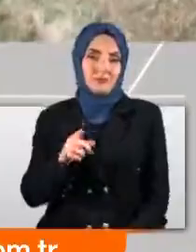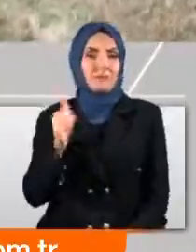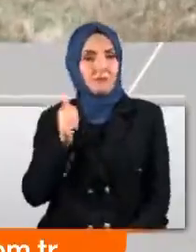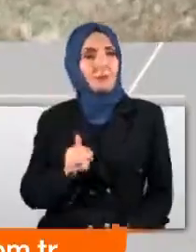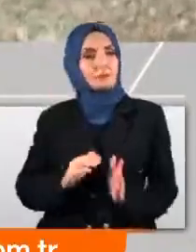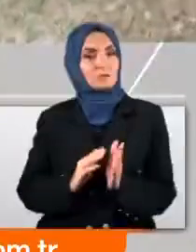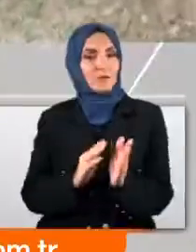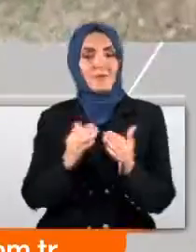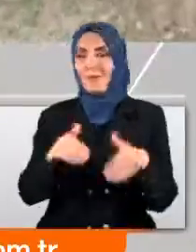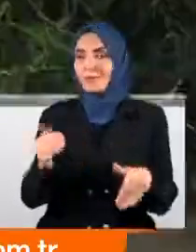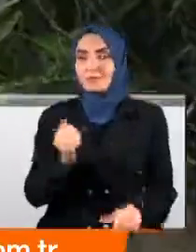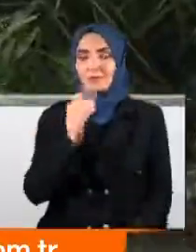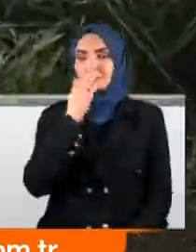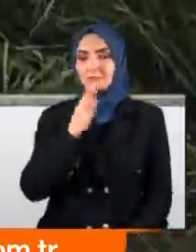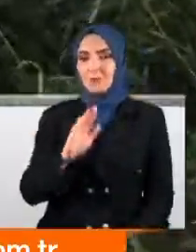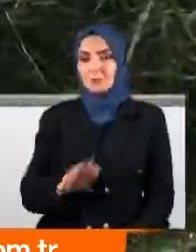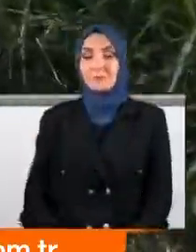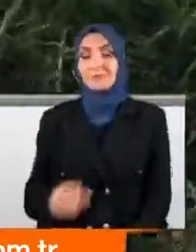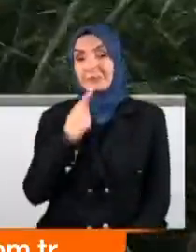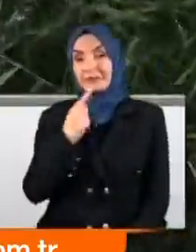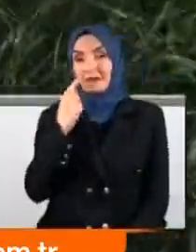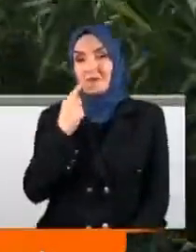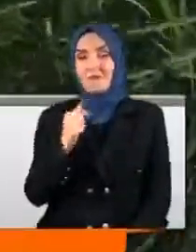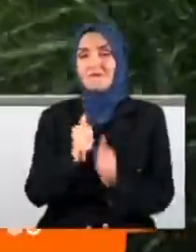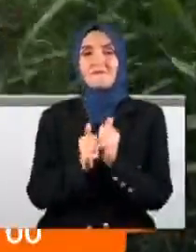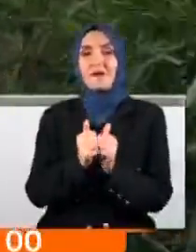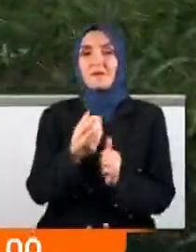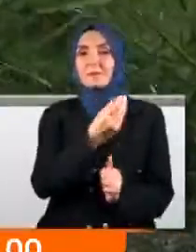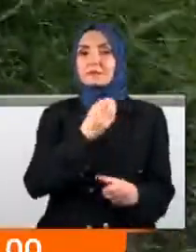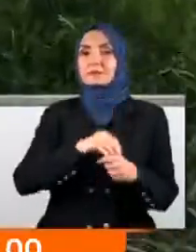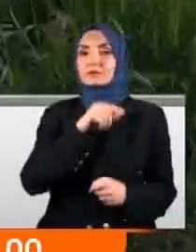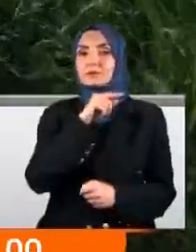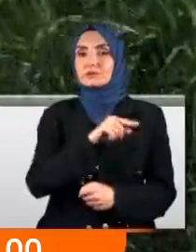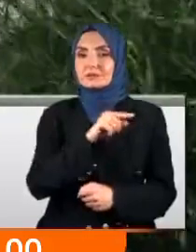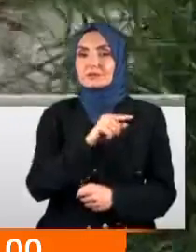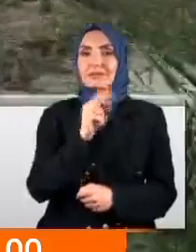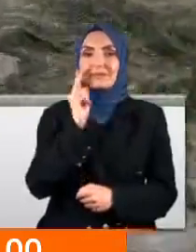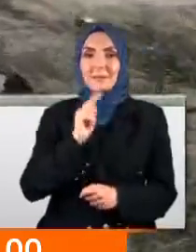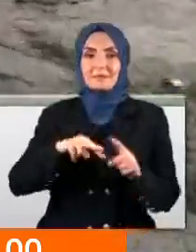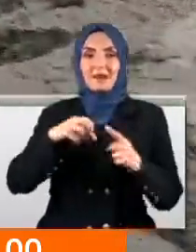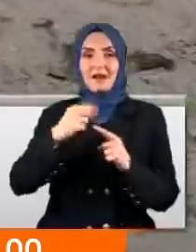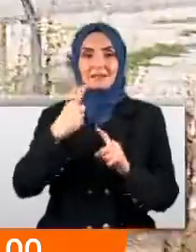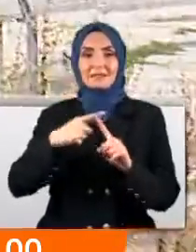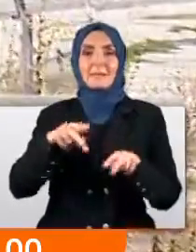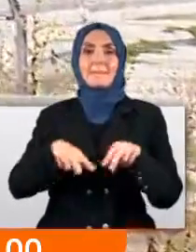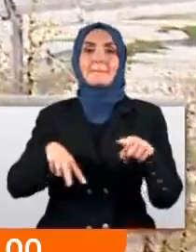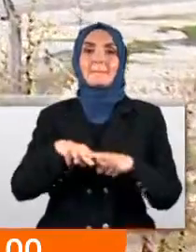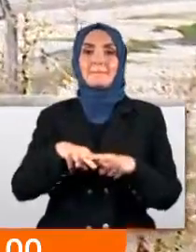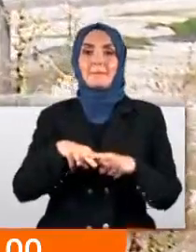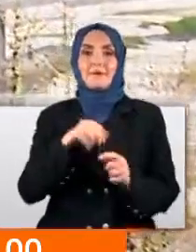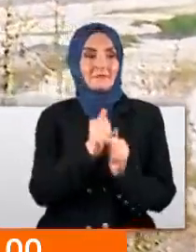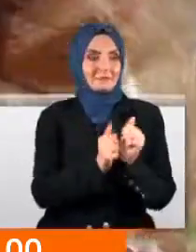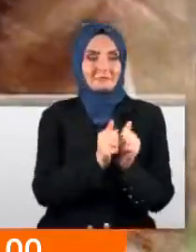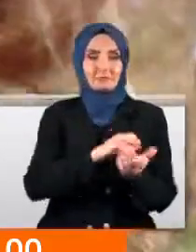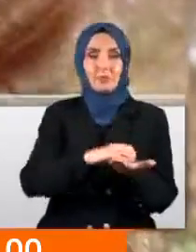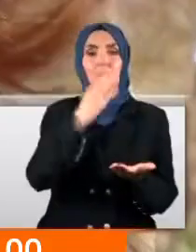de alınmıyor. İddia o ki fabrikalarda arıtma tesisi olmaması tehlikeyi daha da arttırıyor. Korkunç şikayetler